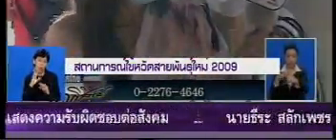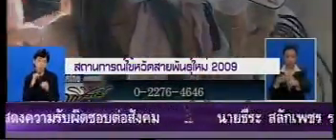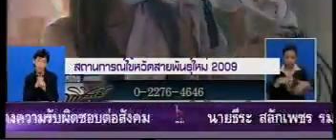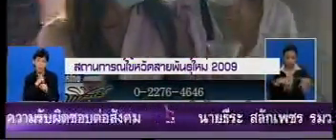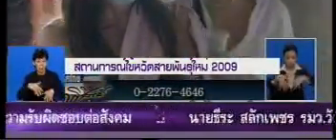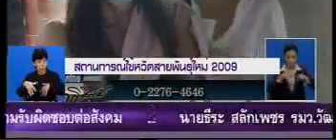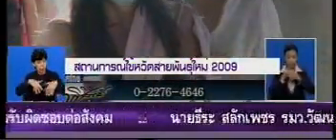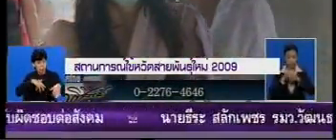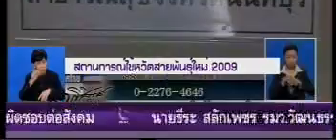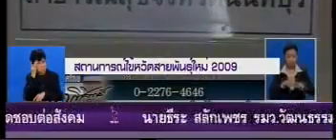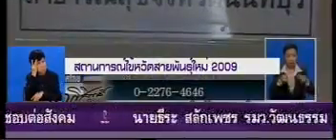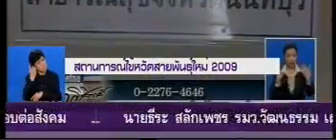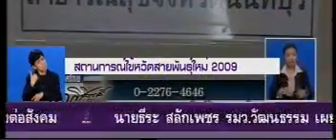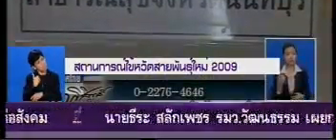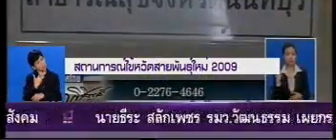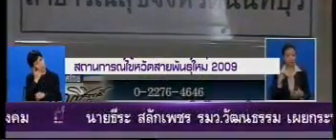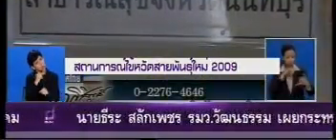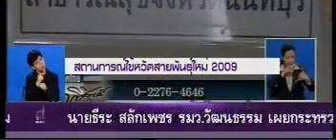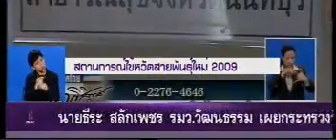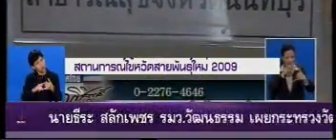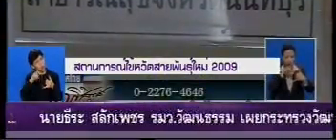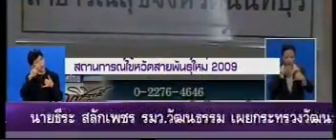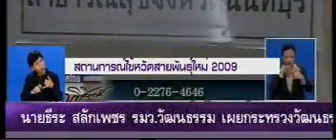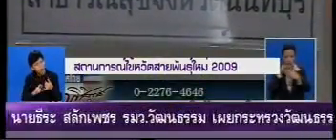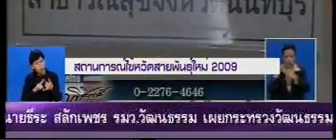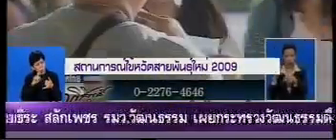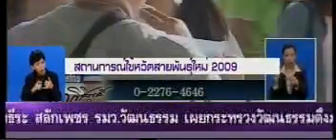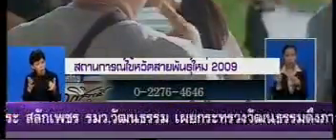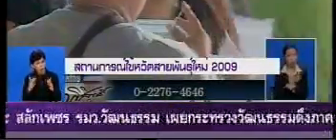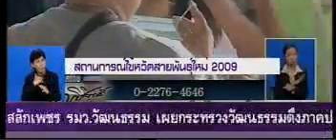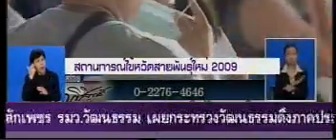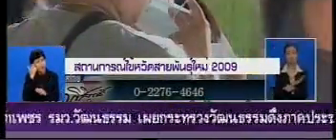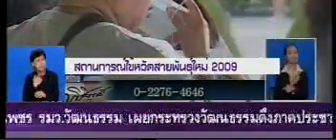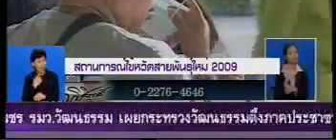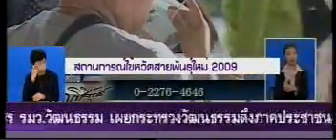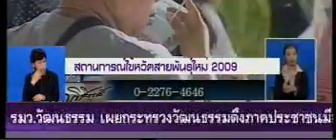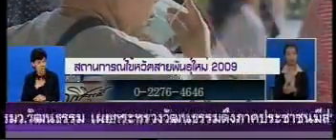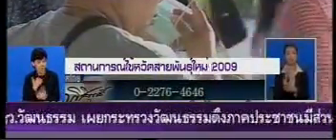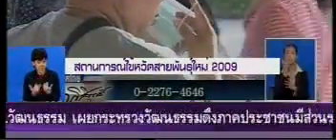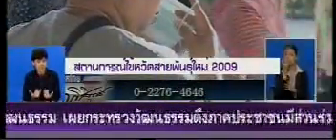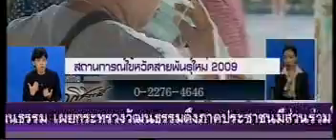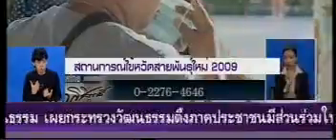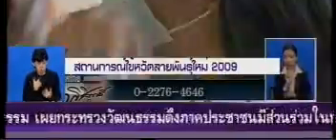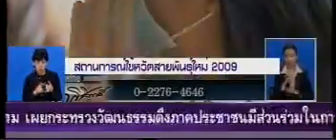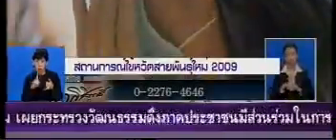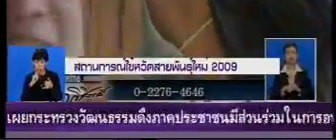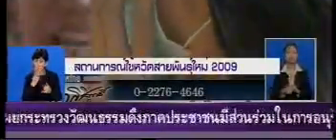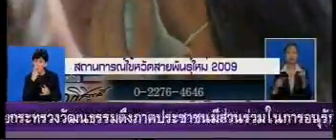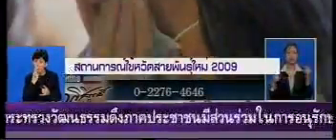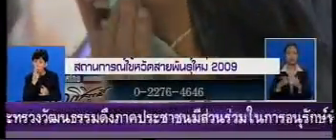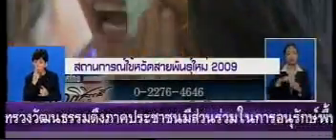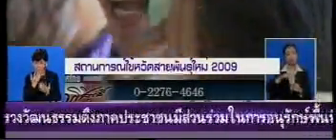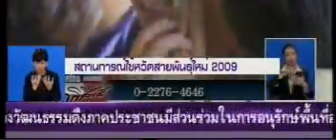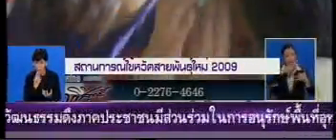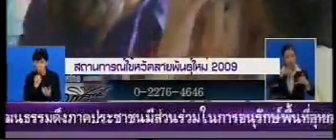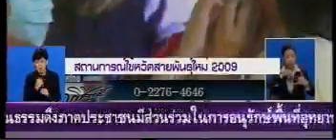ประชาชนอาจจะยังสงสัยว่าเหตุใดผู้เสียชีวิตยังสูงอยู่จึงอยากให้ทราบว่าปกติมีผู้เสียชีวิตด้วยโรคไข้หวัดให